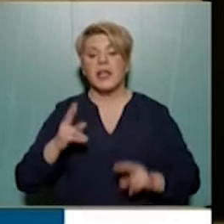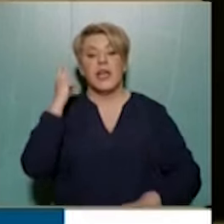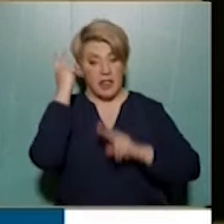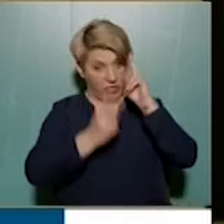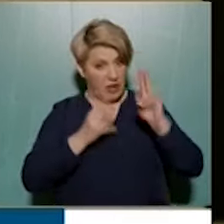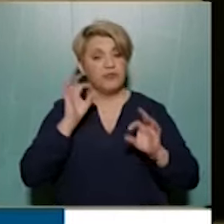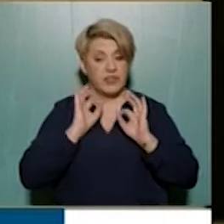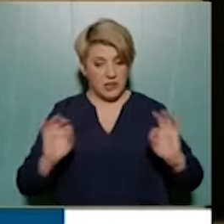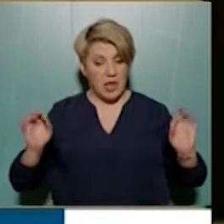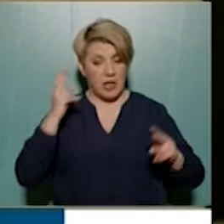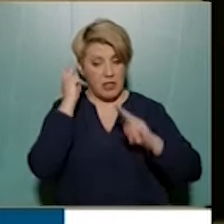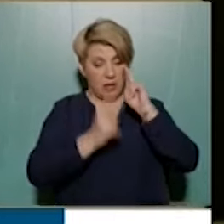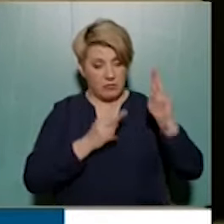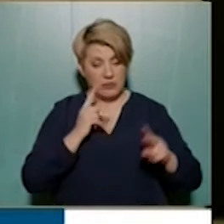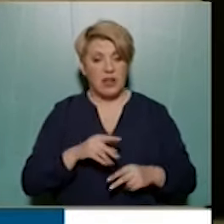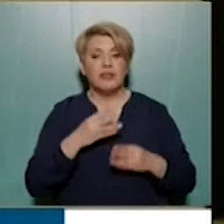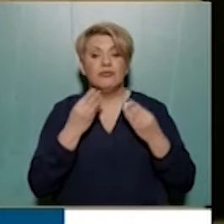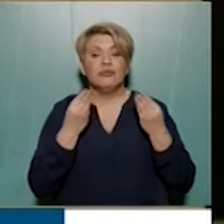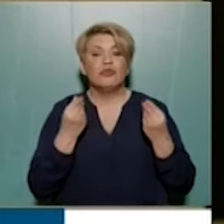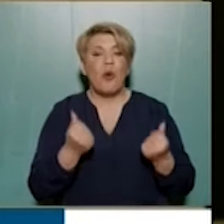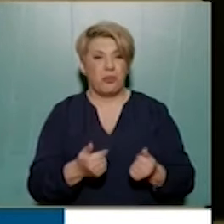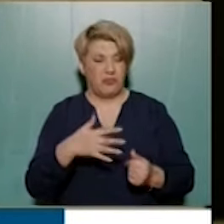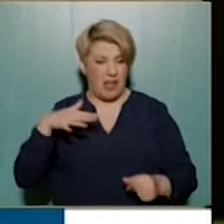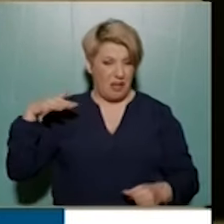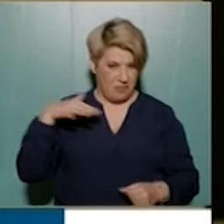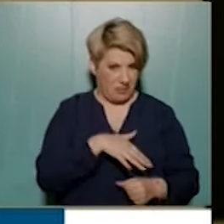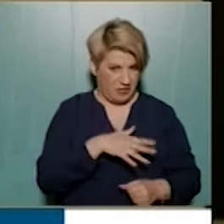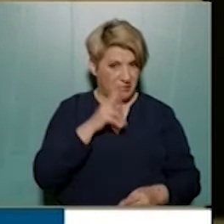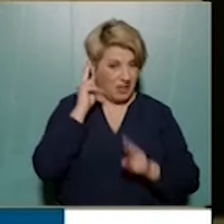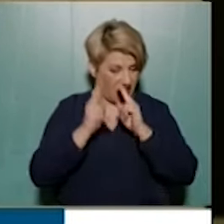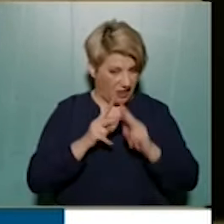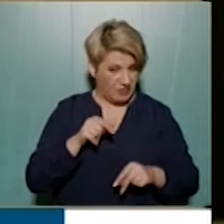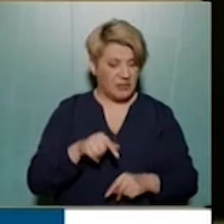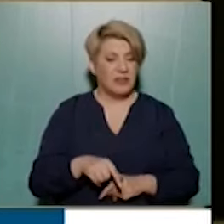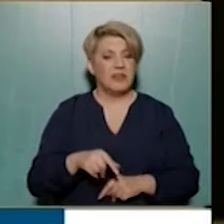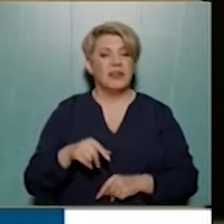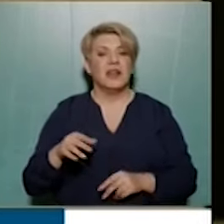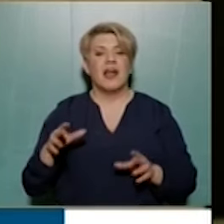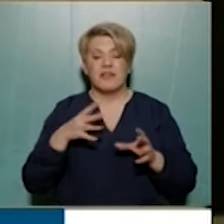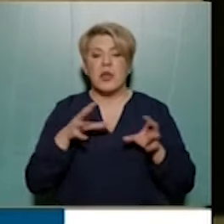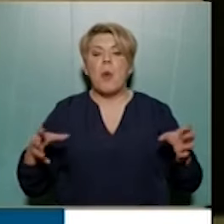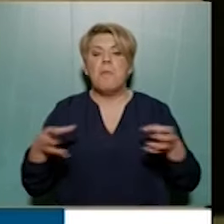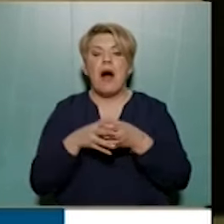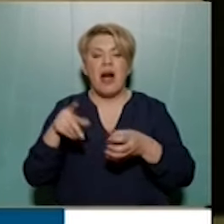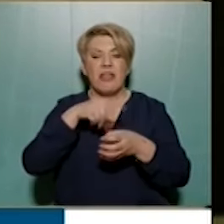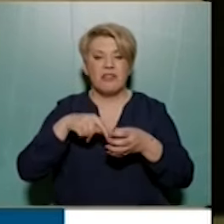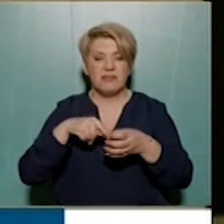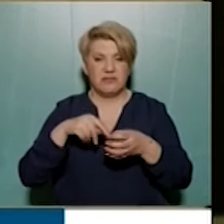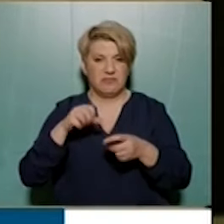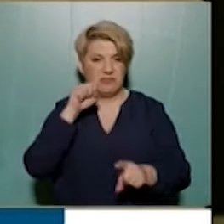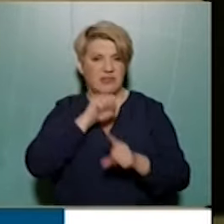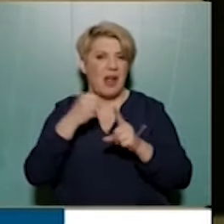καταδικάσαμε την απάνθρωπη αυτή και αποτρόπαια επίθεση από αυτή την πολυπληθή ομάδα